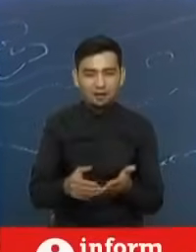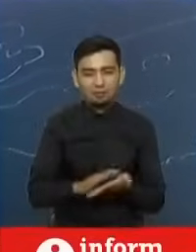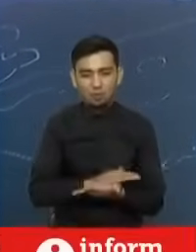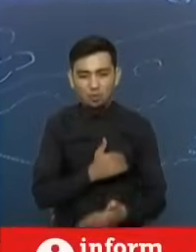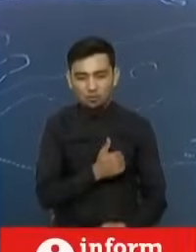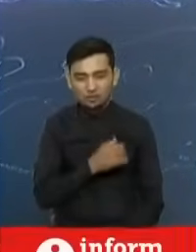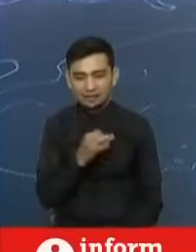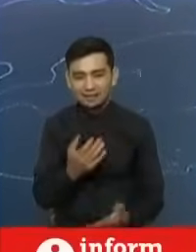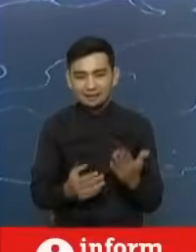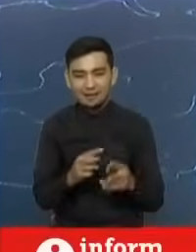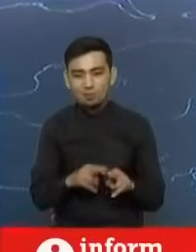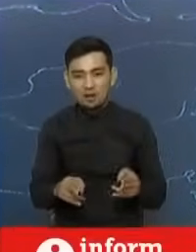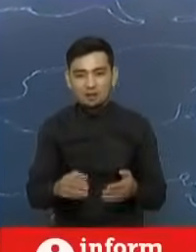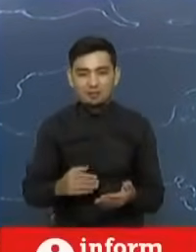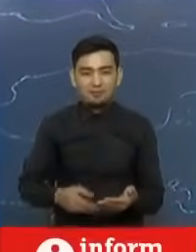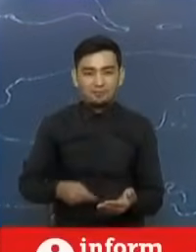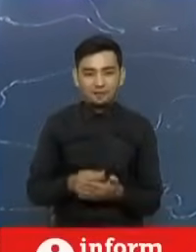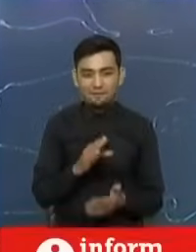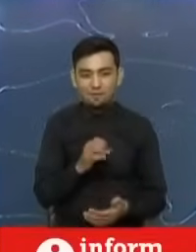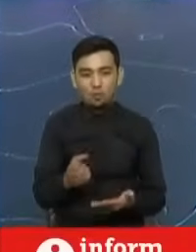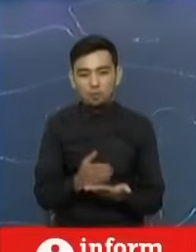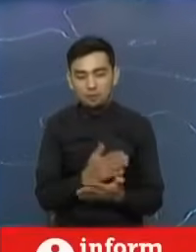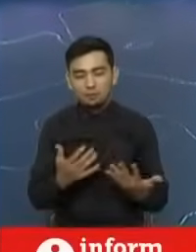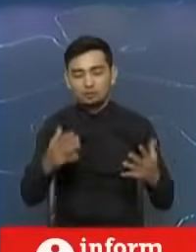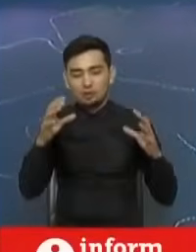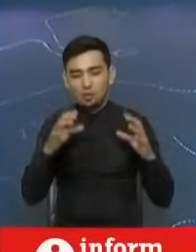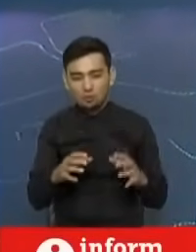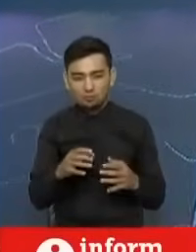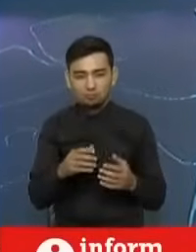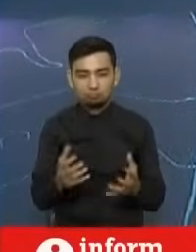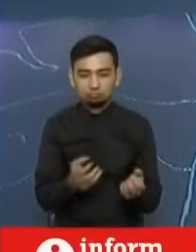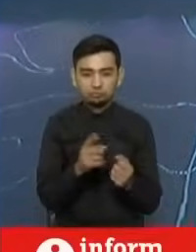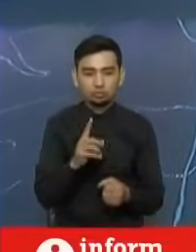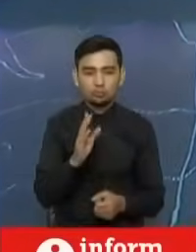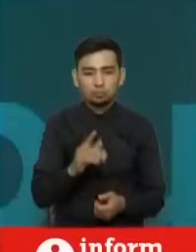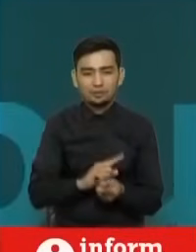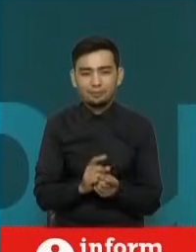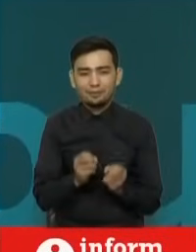недвижимости, если эту инициативу поддержат законодательно? В этом разбиралась Валентина Леонова.